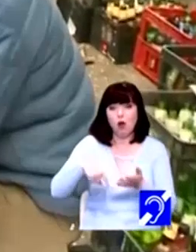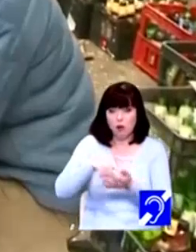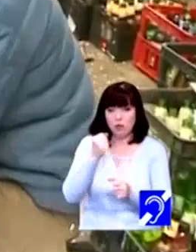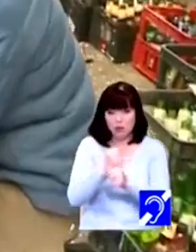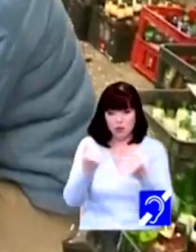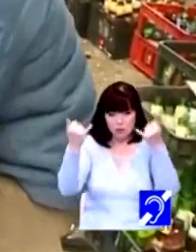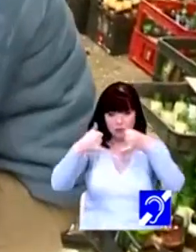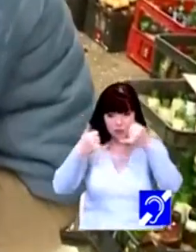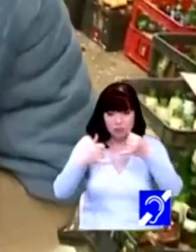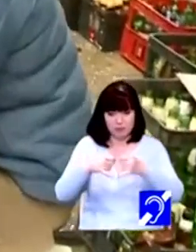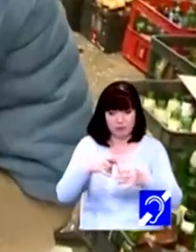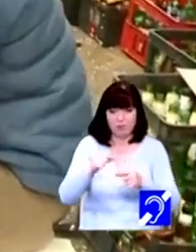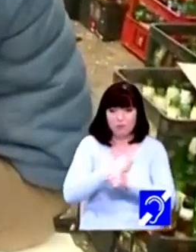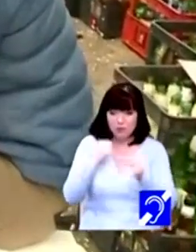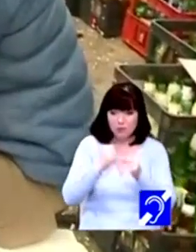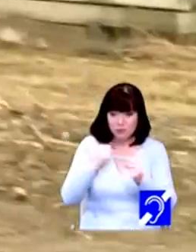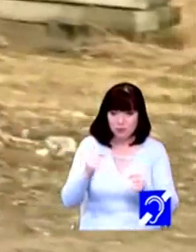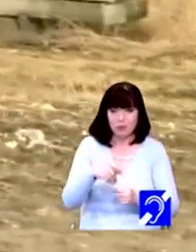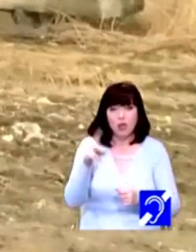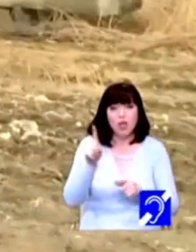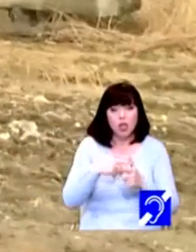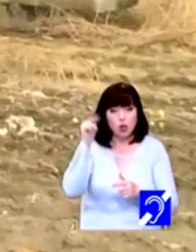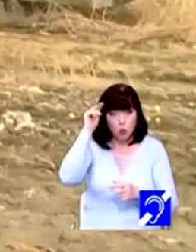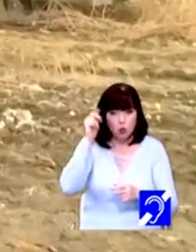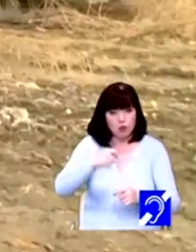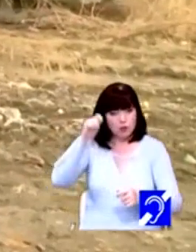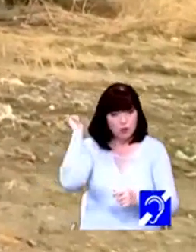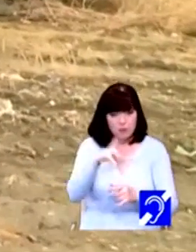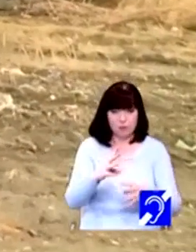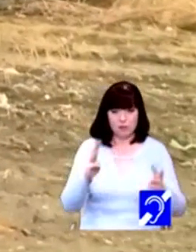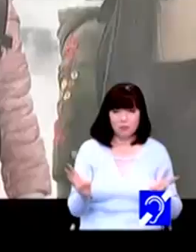cocktailuri Molotov, ridică baricade sau chiar se antrenează să meargă la luptă.